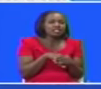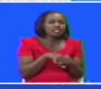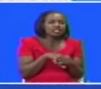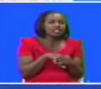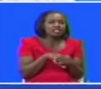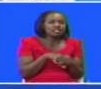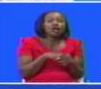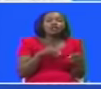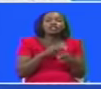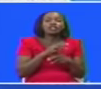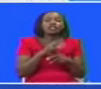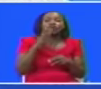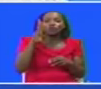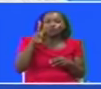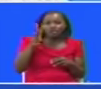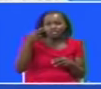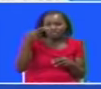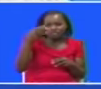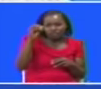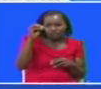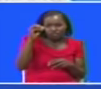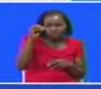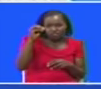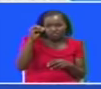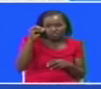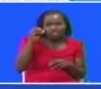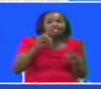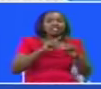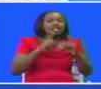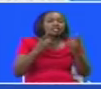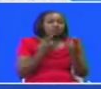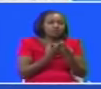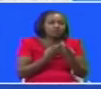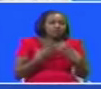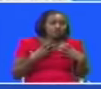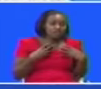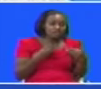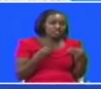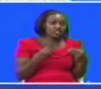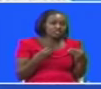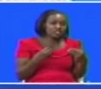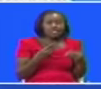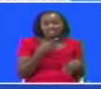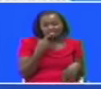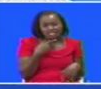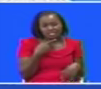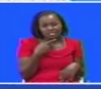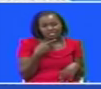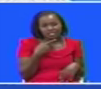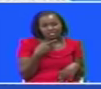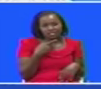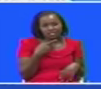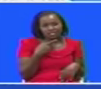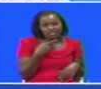katika World Health Organization vile wanasemanga, ni idara ya afya duniani manake. Wanasema ya kuwa kuna